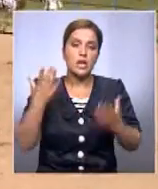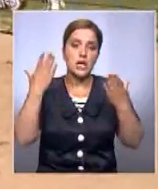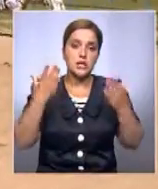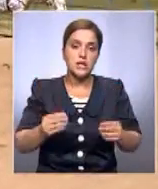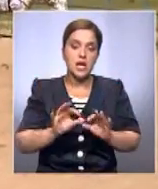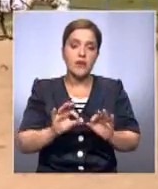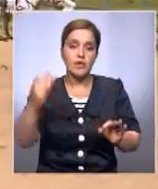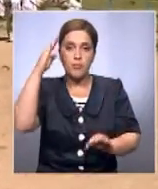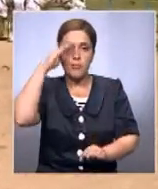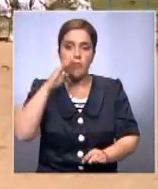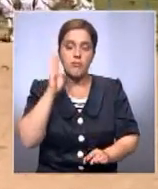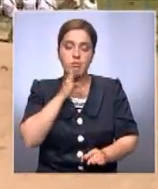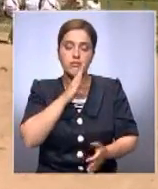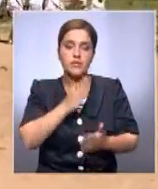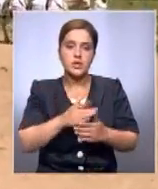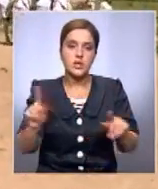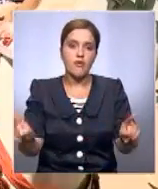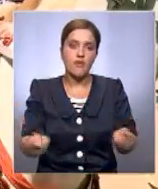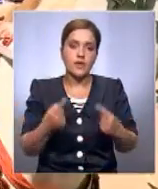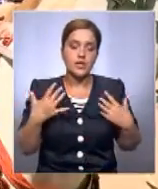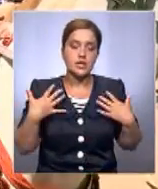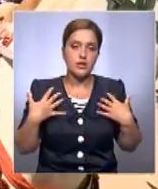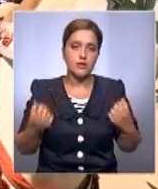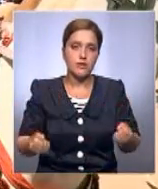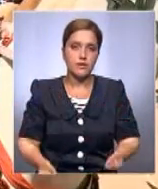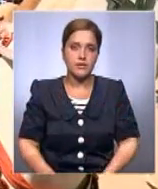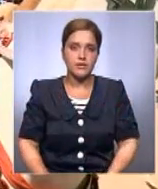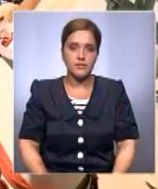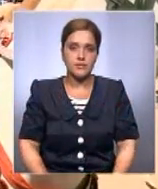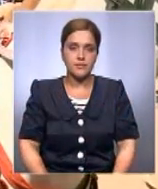их родители, творят настоящие чудеса.